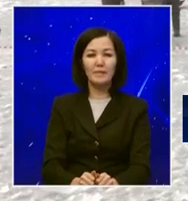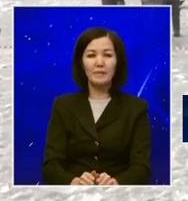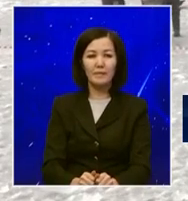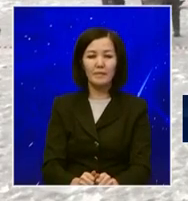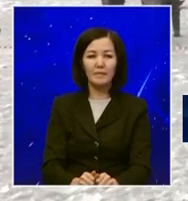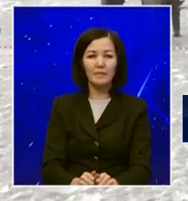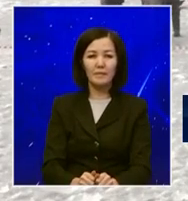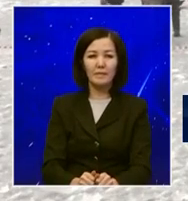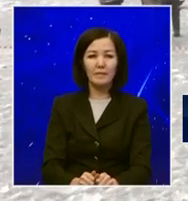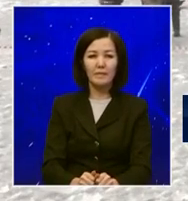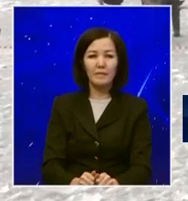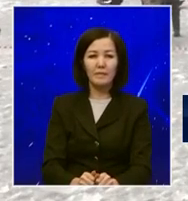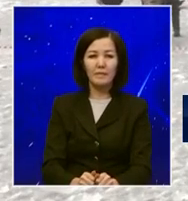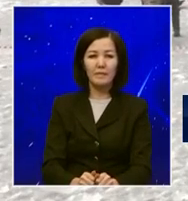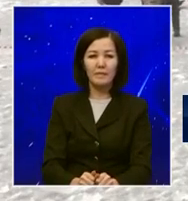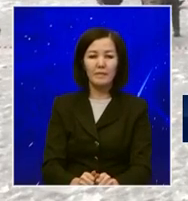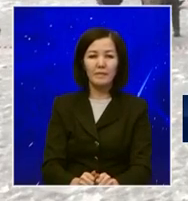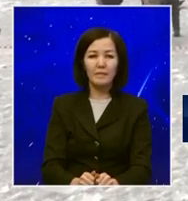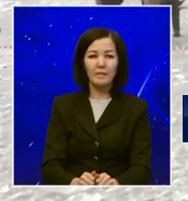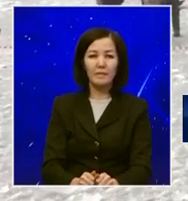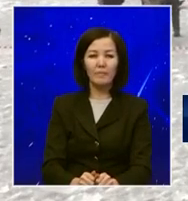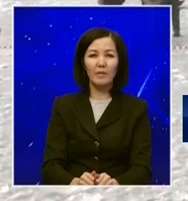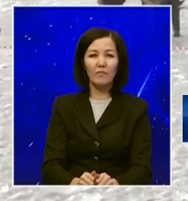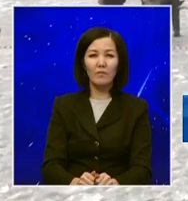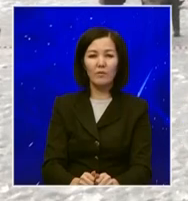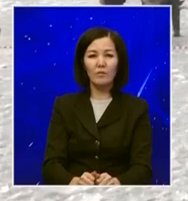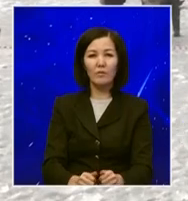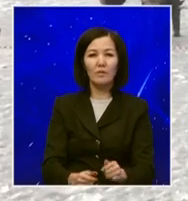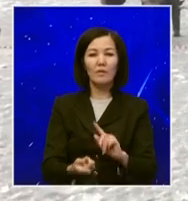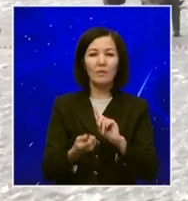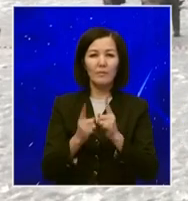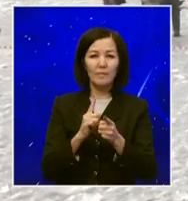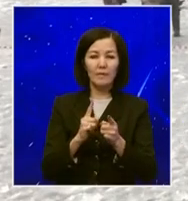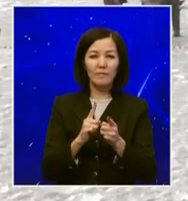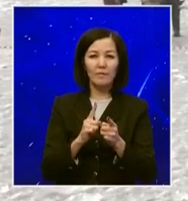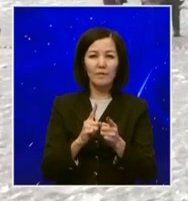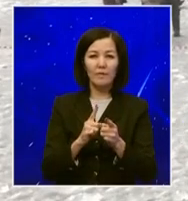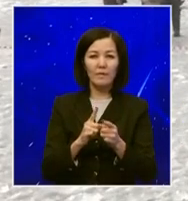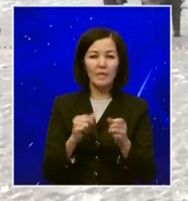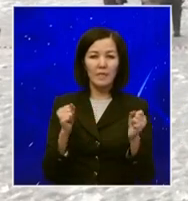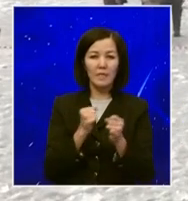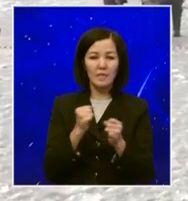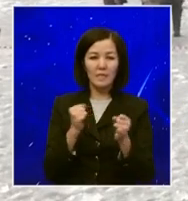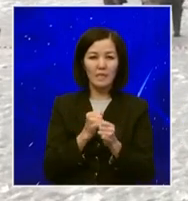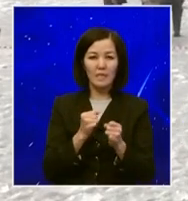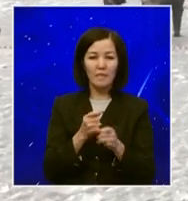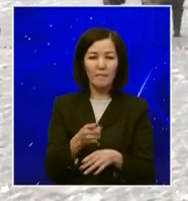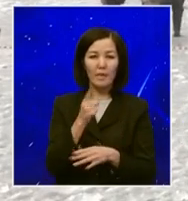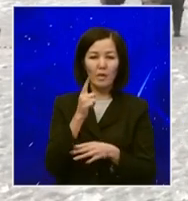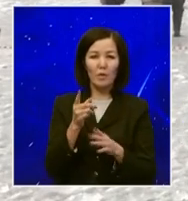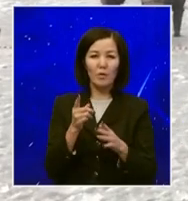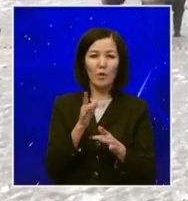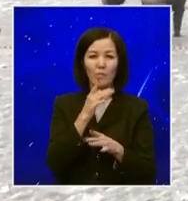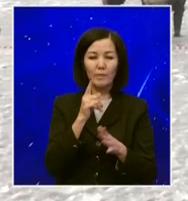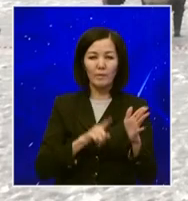демалыс сайын ляудан көлшіктерін аралап және мұздағы көлдегі демалушылар арасында қысқы балық аулау маусымы